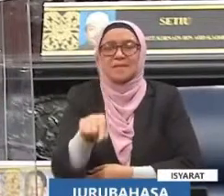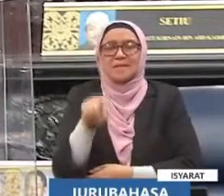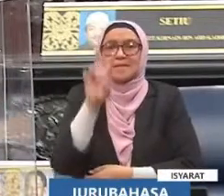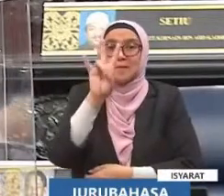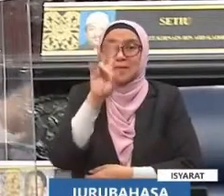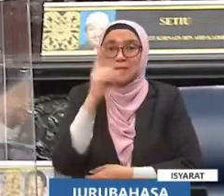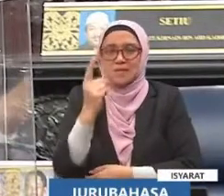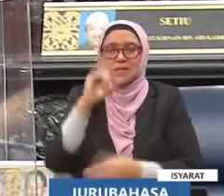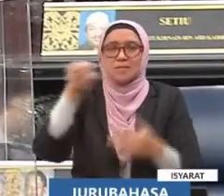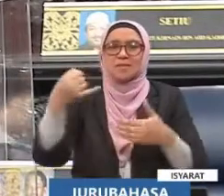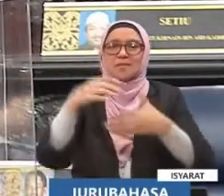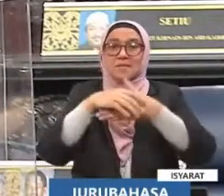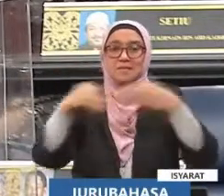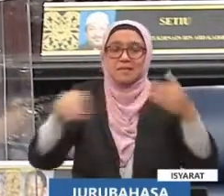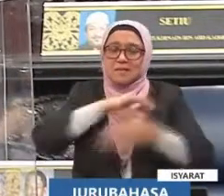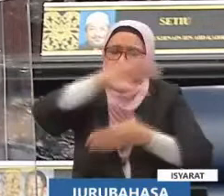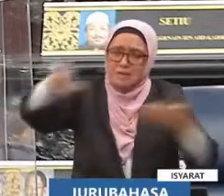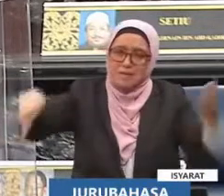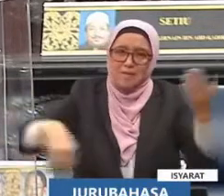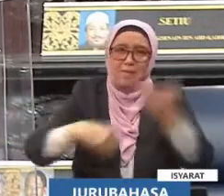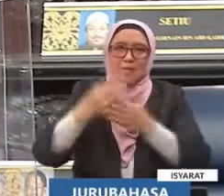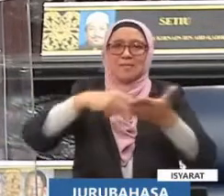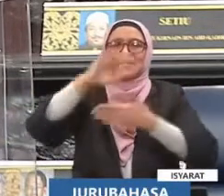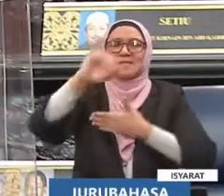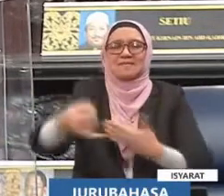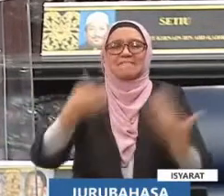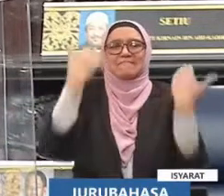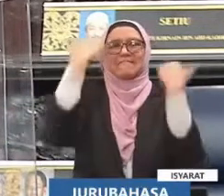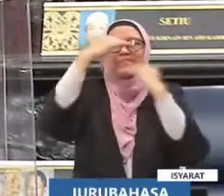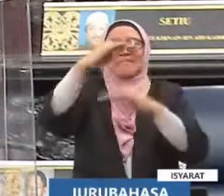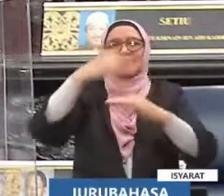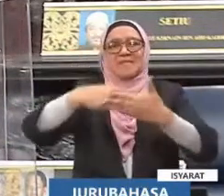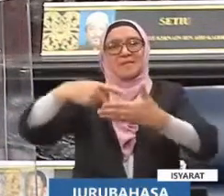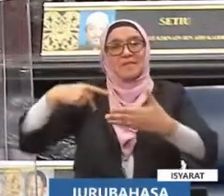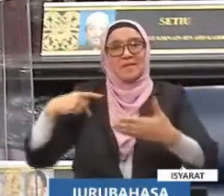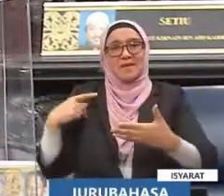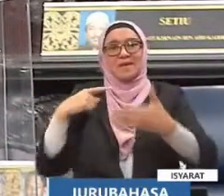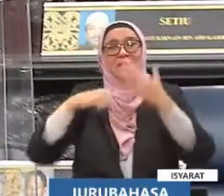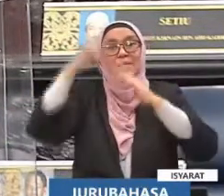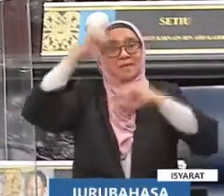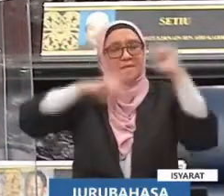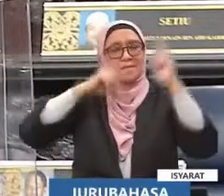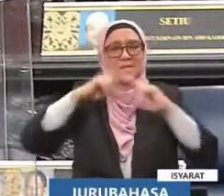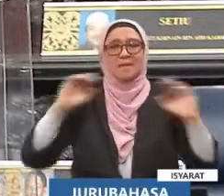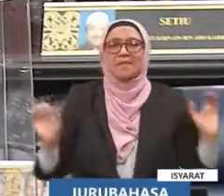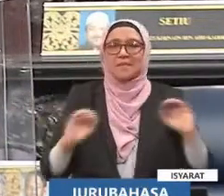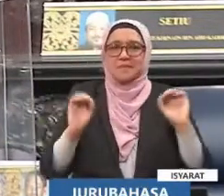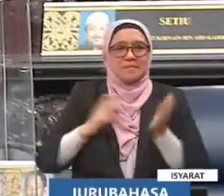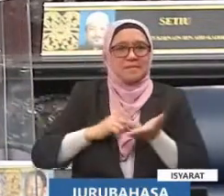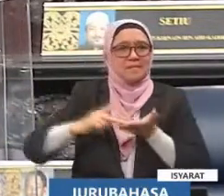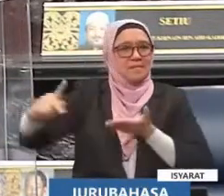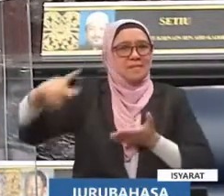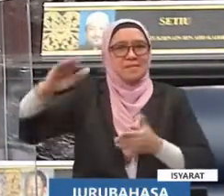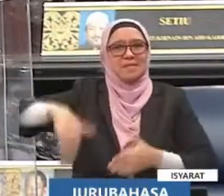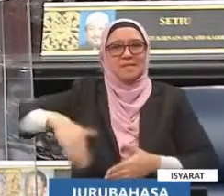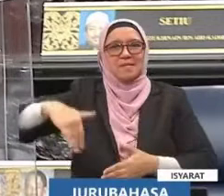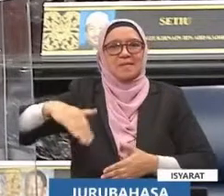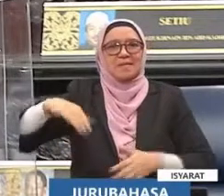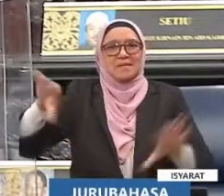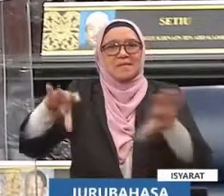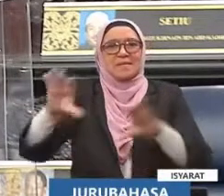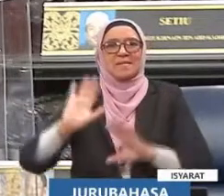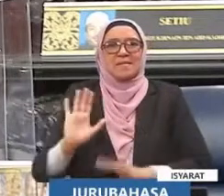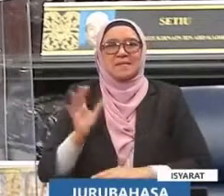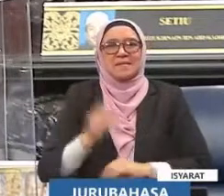jutaan G kesemua Project masih di peringkat prabela Dan Tiada perbelanjaan dibuat setakat ini